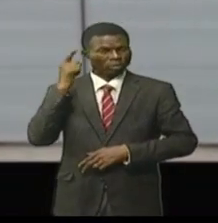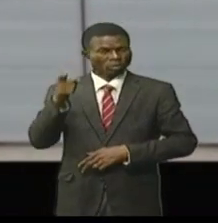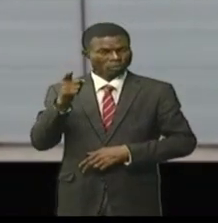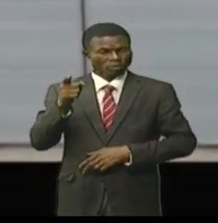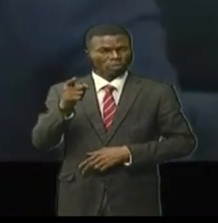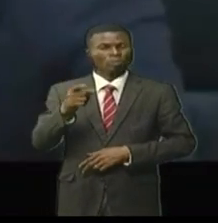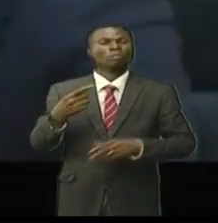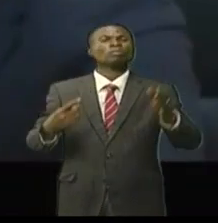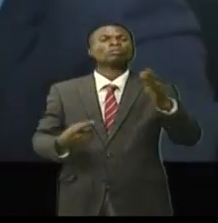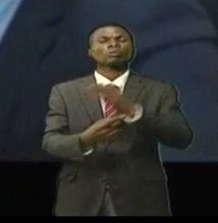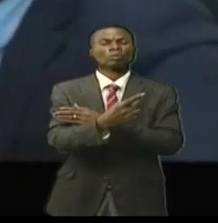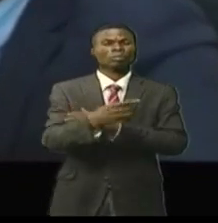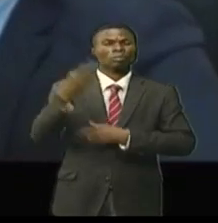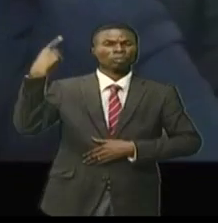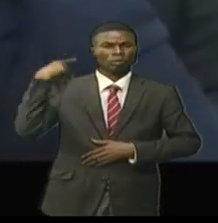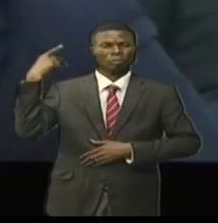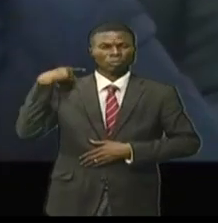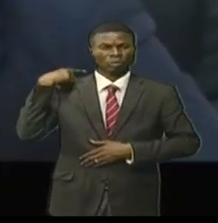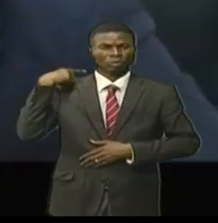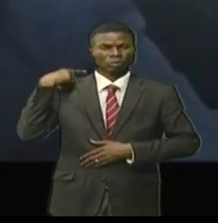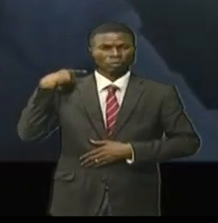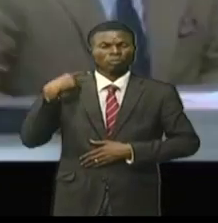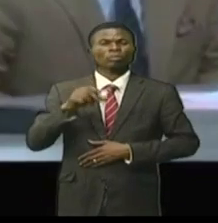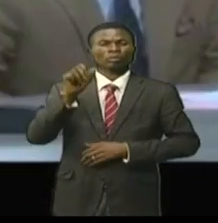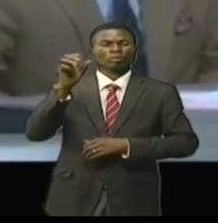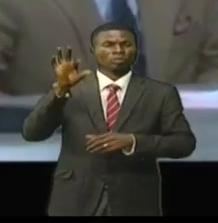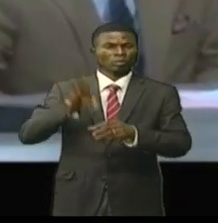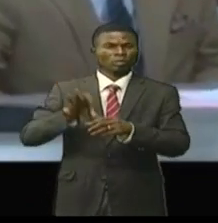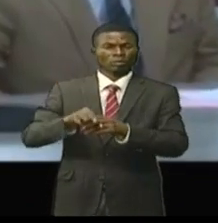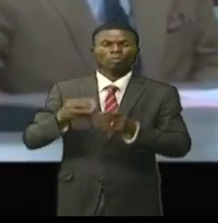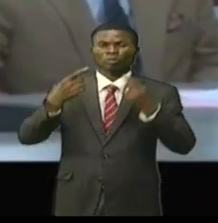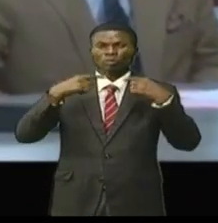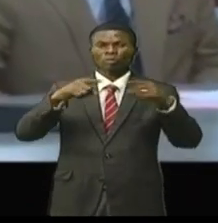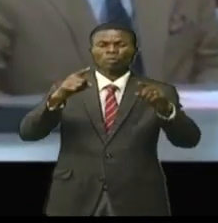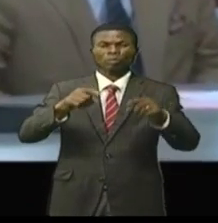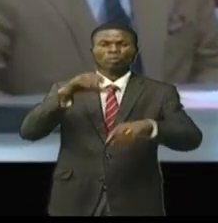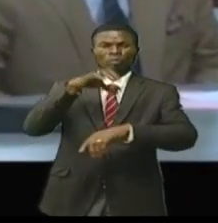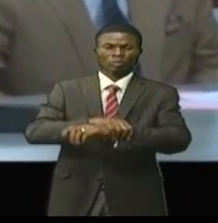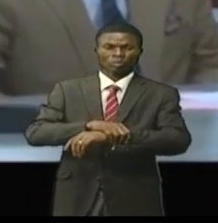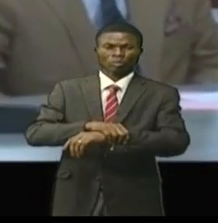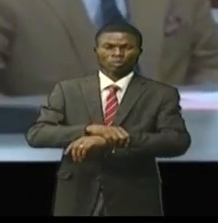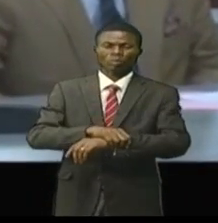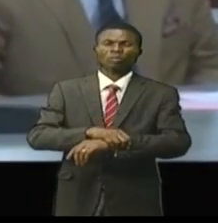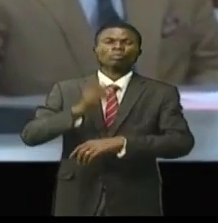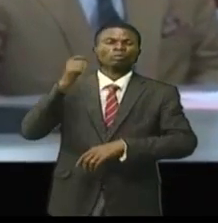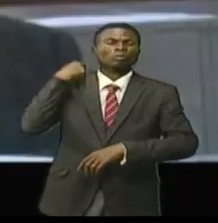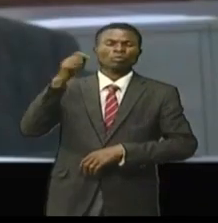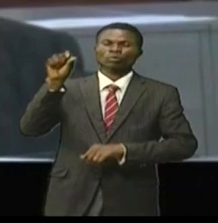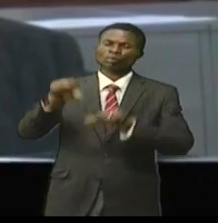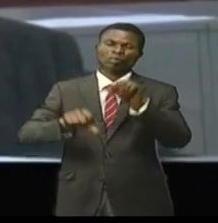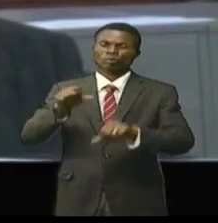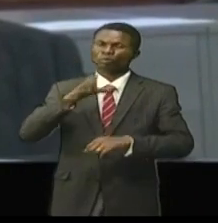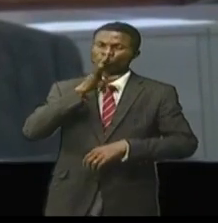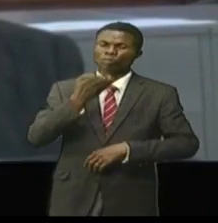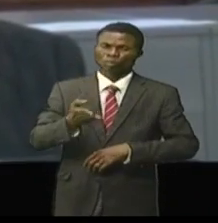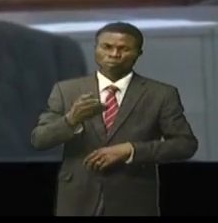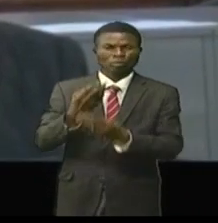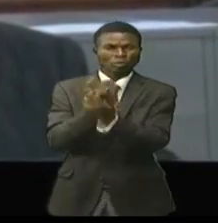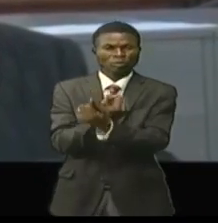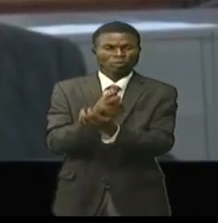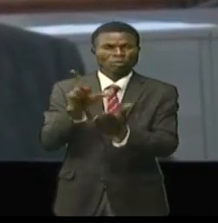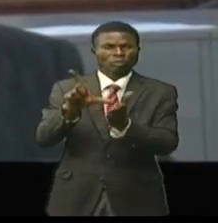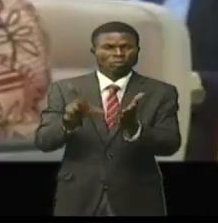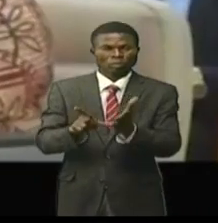les plaintes que les députés ont reçues de leurs électeurs sur les arrestations et détentions arbitraires, le non-respect des